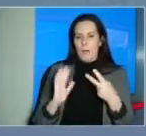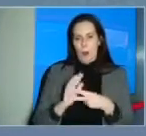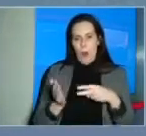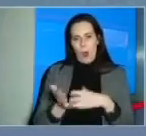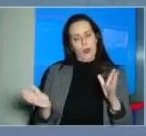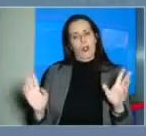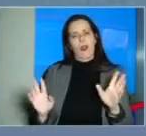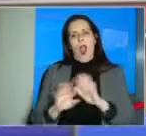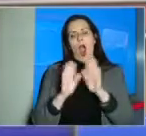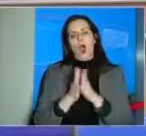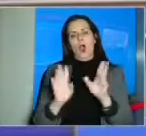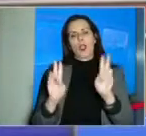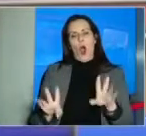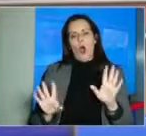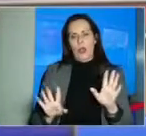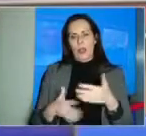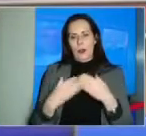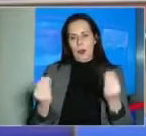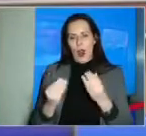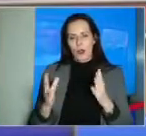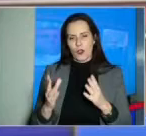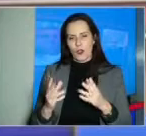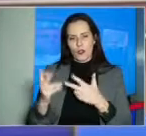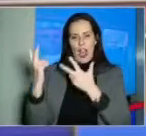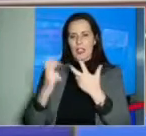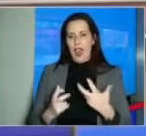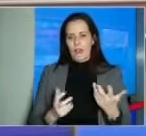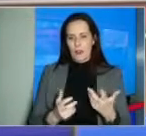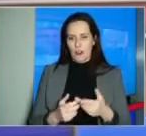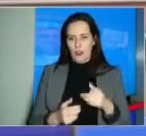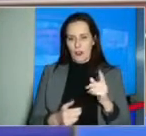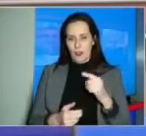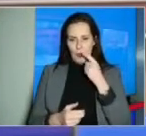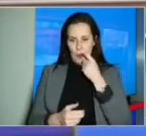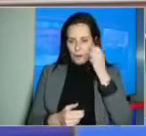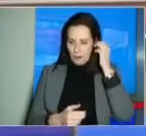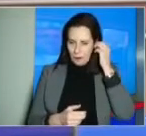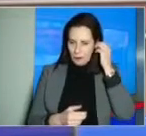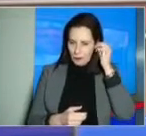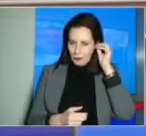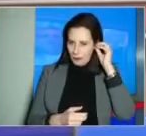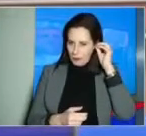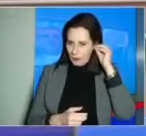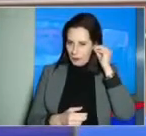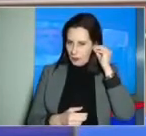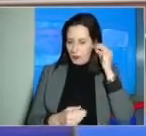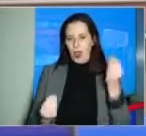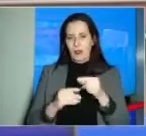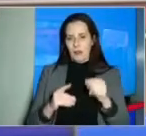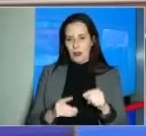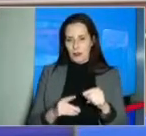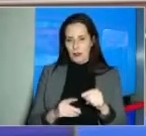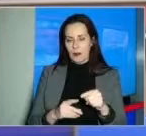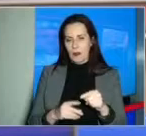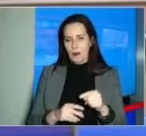בפוליטיקה זה עולם האפשרויות הבלתי מוגבלות, אין משהו שצפוי שאמור לשבש את ה... את המהלך הזה. המהלך הזה הוא הולך